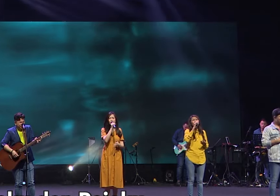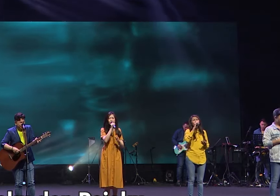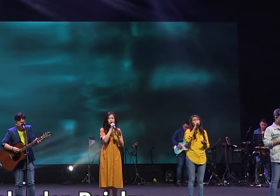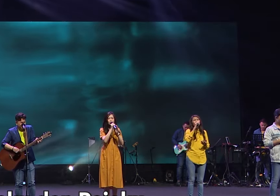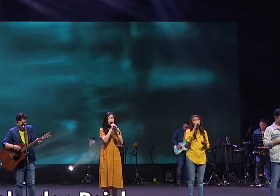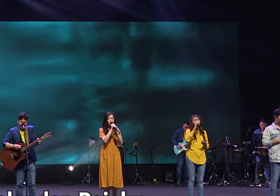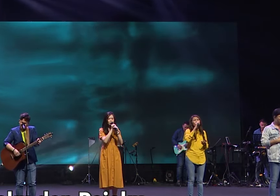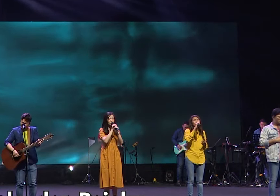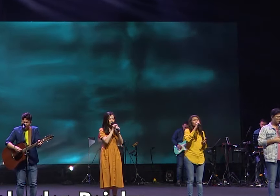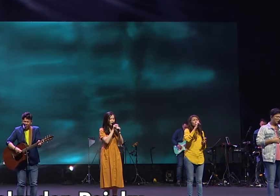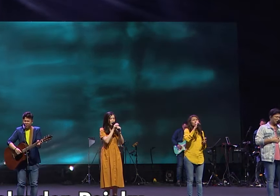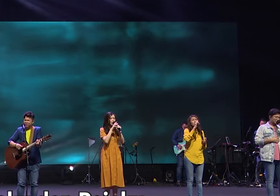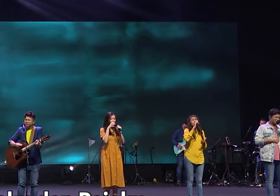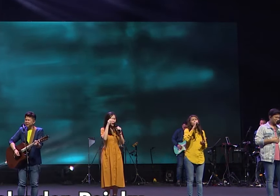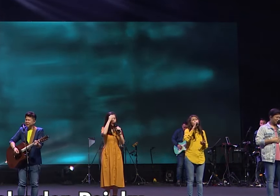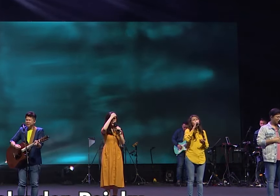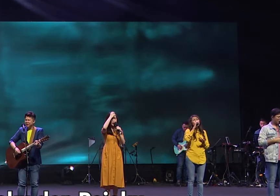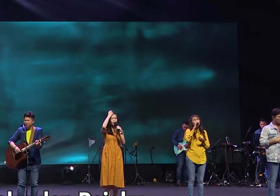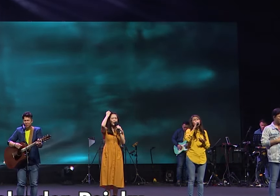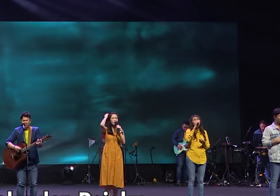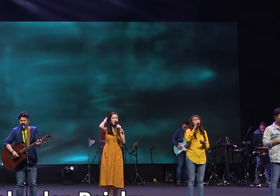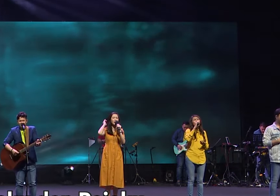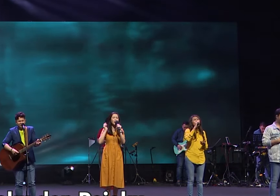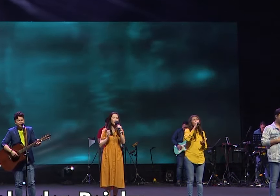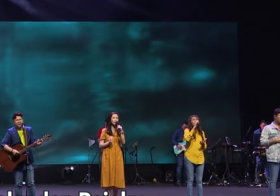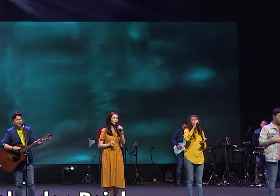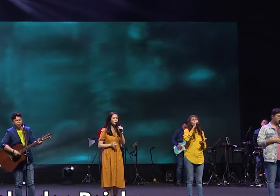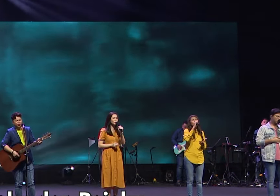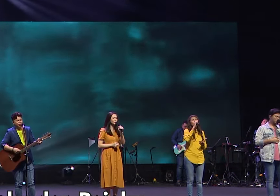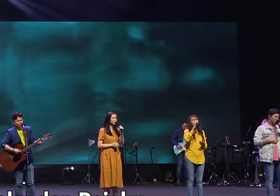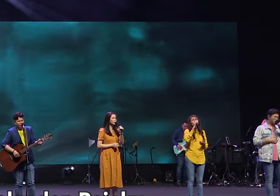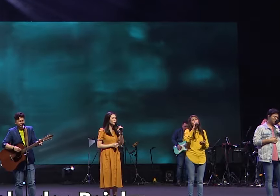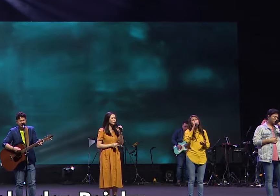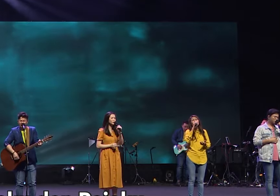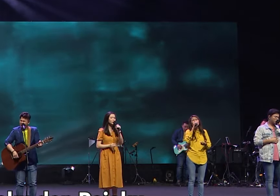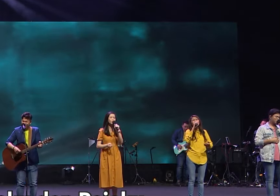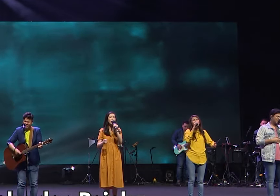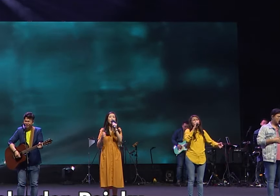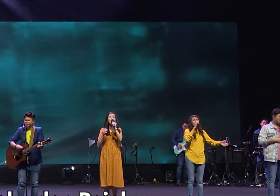jagaku. Oh, sebab Kau Bapakku